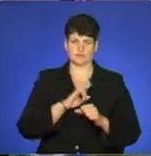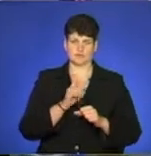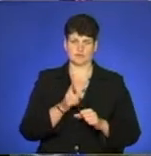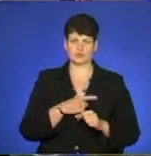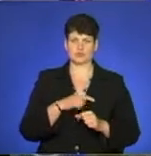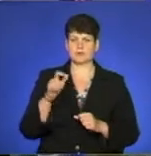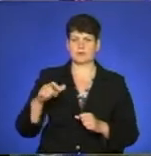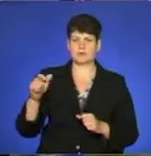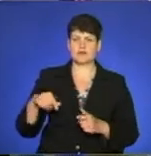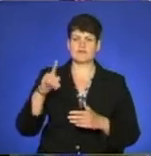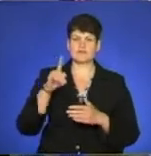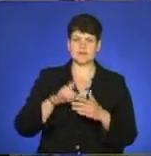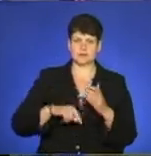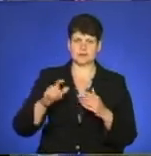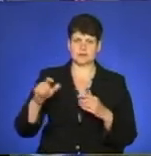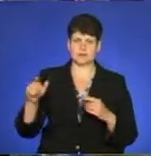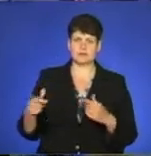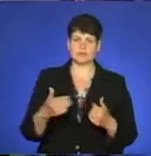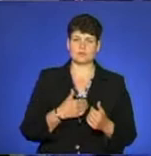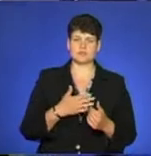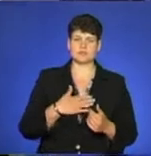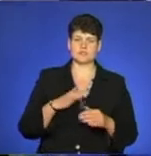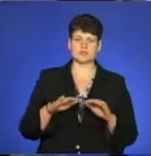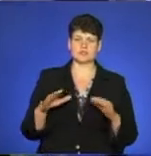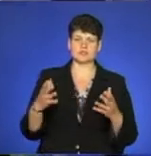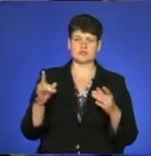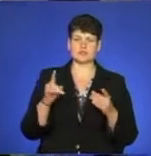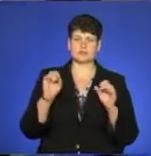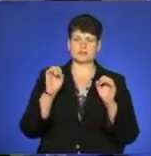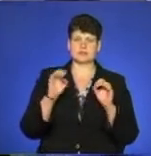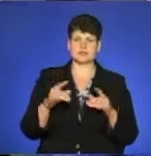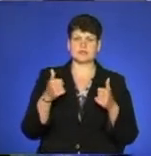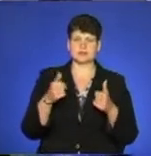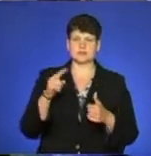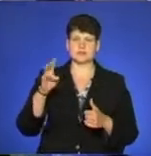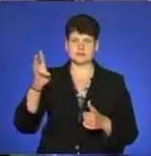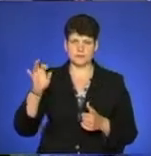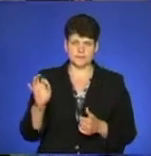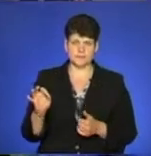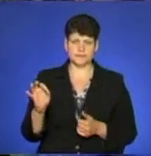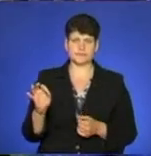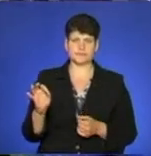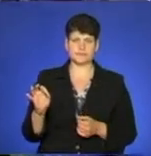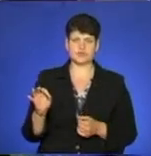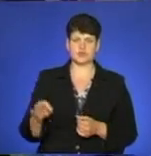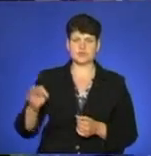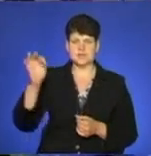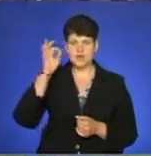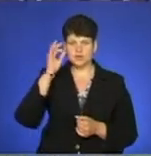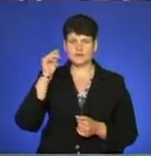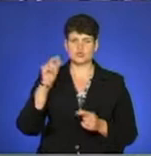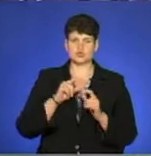людьми, вірними людьми. І побажати нашим дітям ще добре, щоб здали ЗНО, щоб згадували